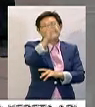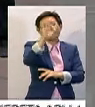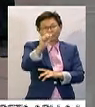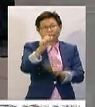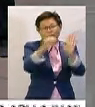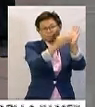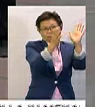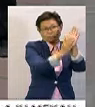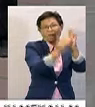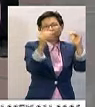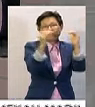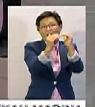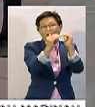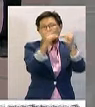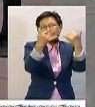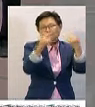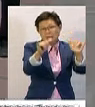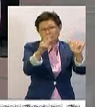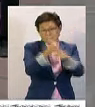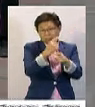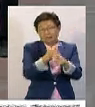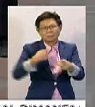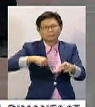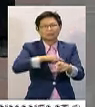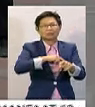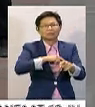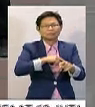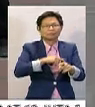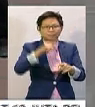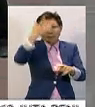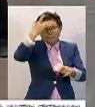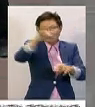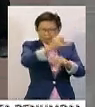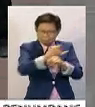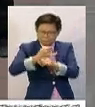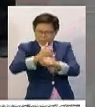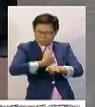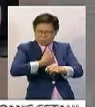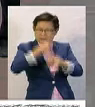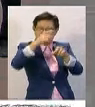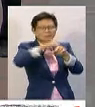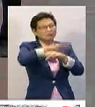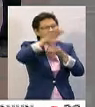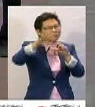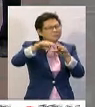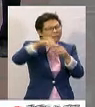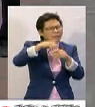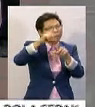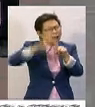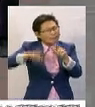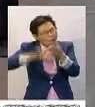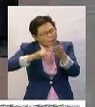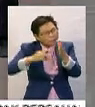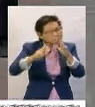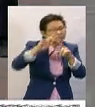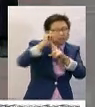termaktubnya perkataan fair play. Kita perlu, seorang atlet itu perlu pandai menjaga diri dalam apa saja situasi yang